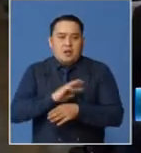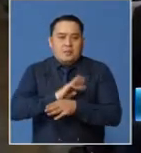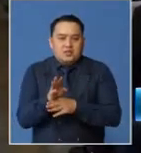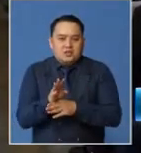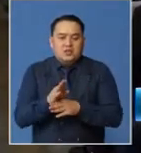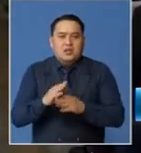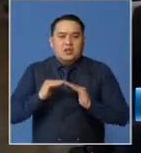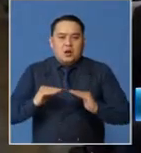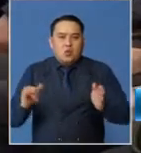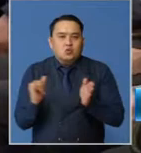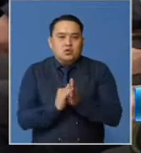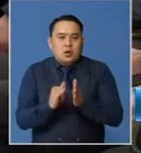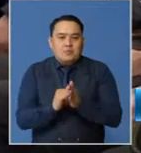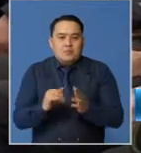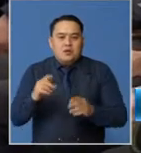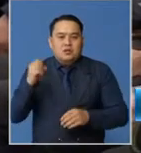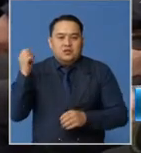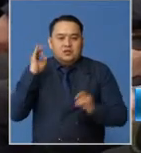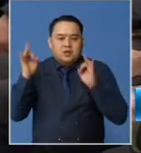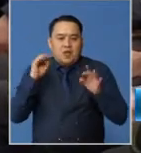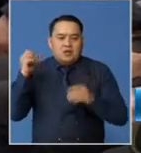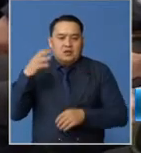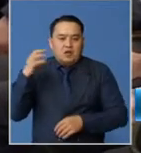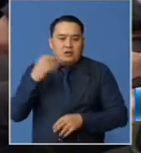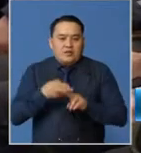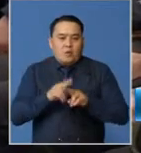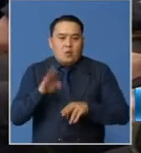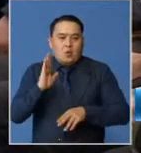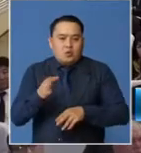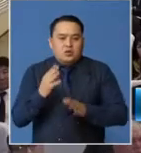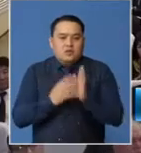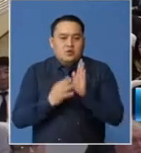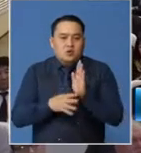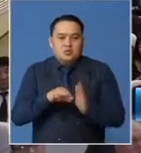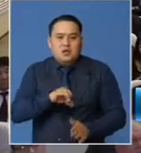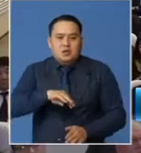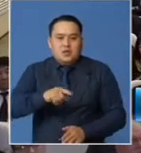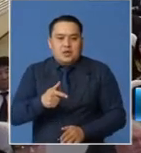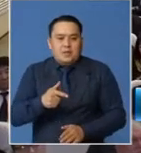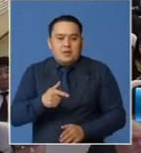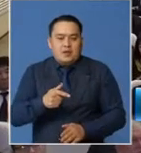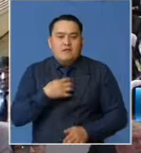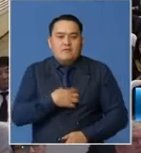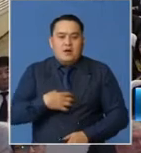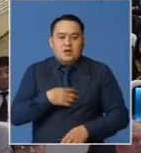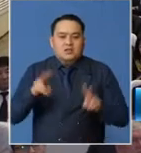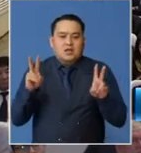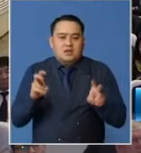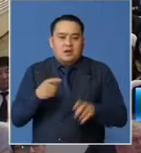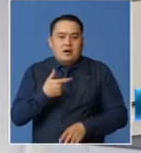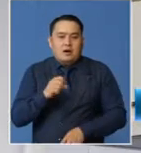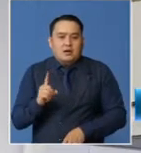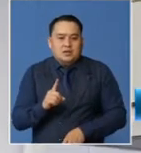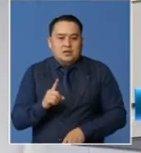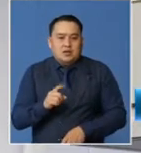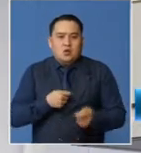и многодетных установят пожарные датчики. Для этого предусматривается более 90 миллионов тенге. Актуальной остается и тема